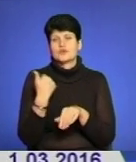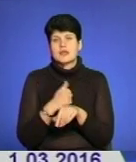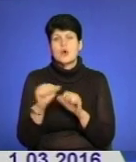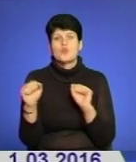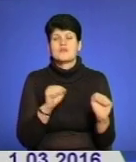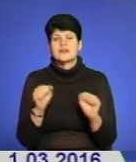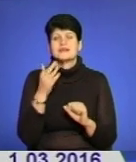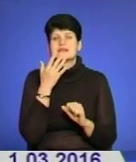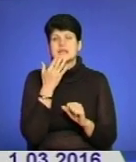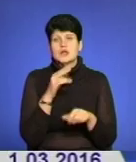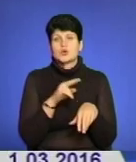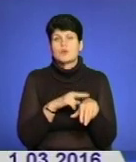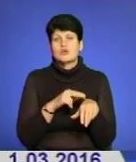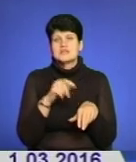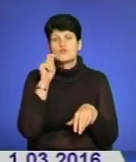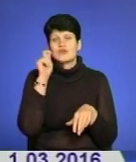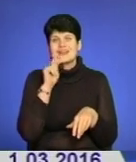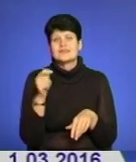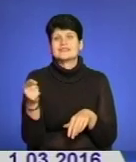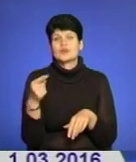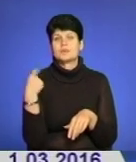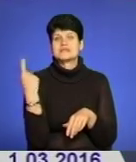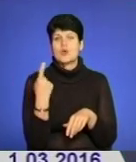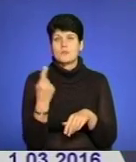управління Національної поліції України в Тернопільській області.